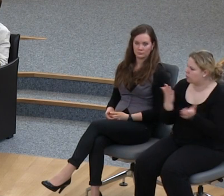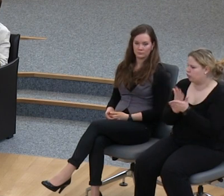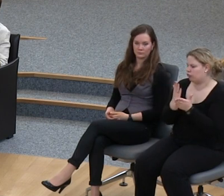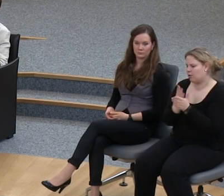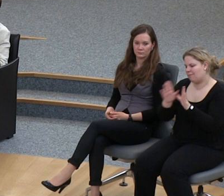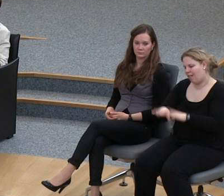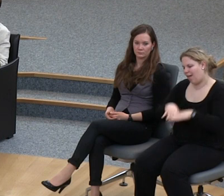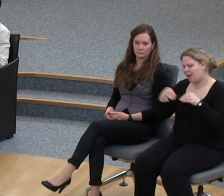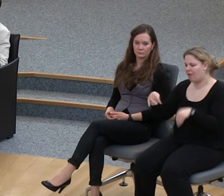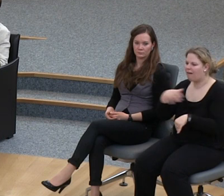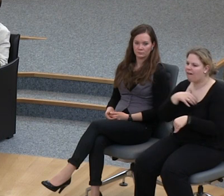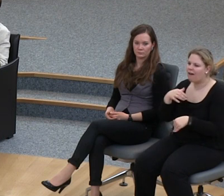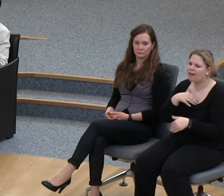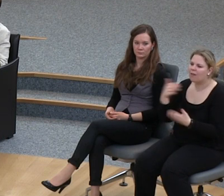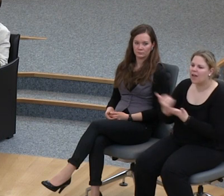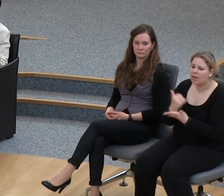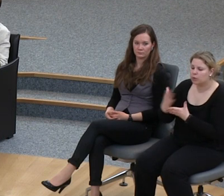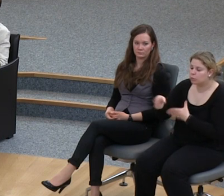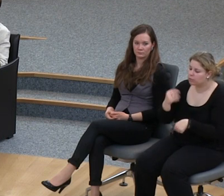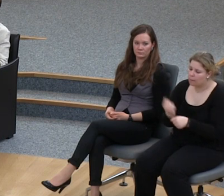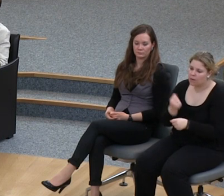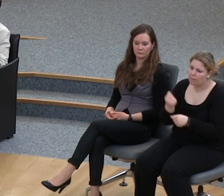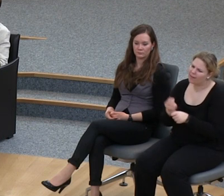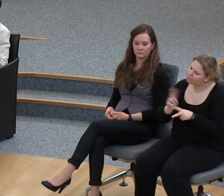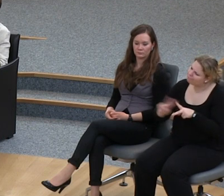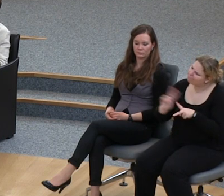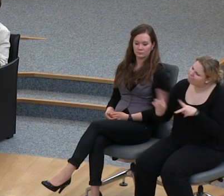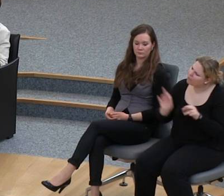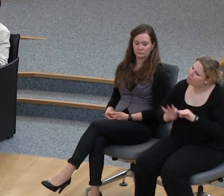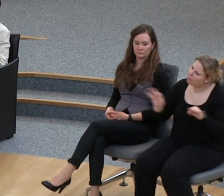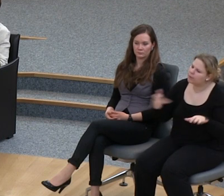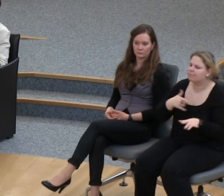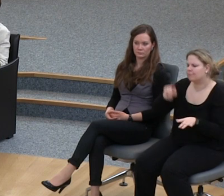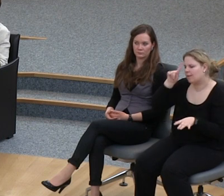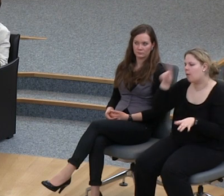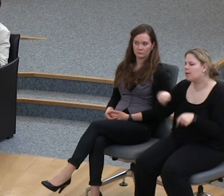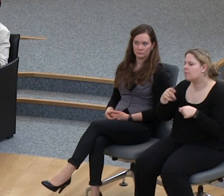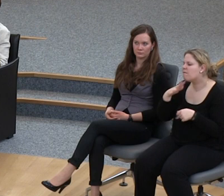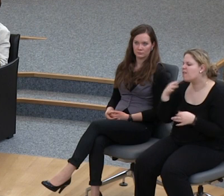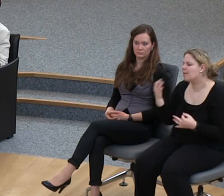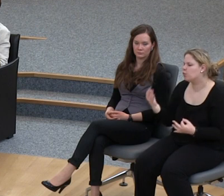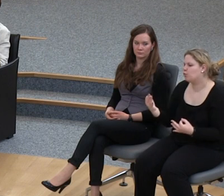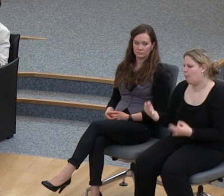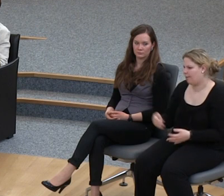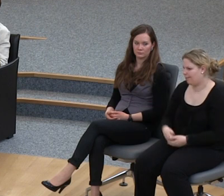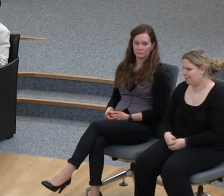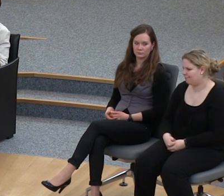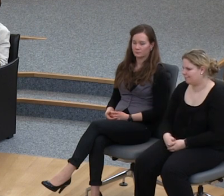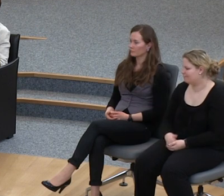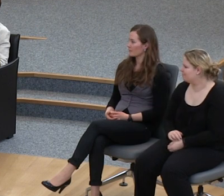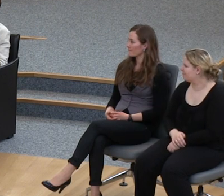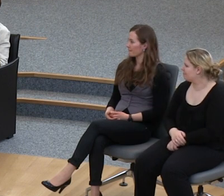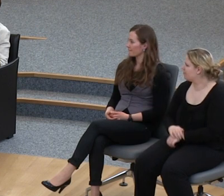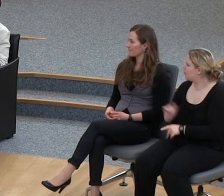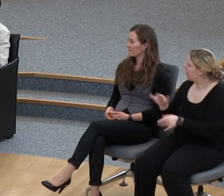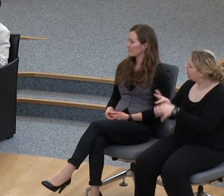der Krankenkassen. Und da ist noch viel zu tun. Also Menschen, ich komme jetzt noch mal einmal zu